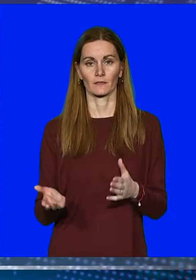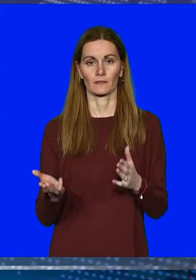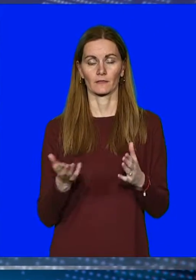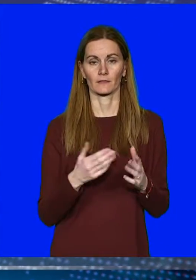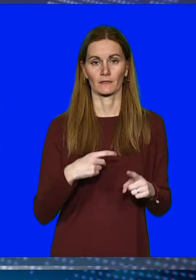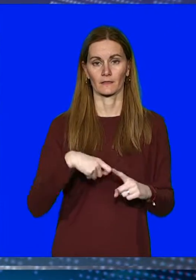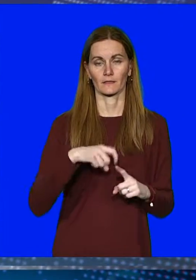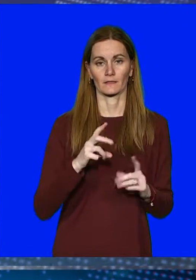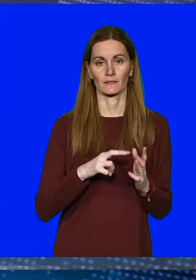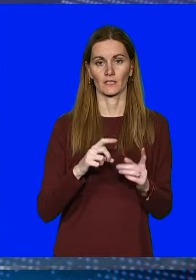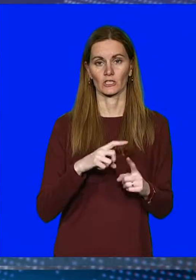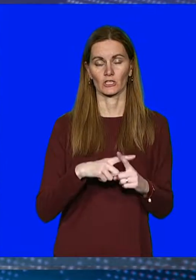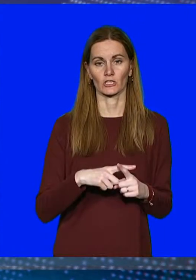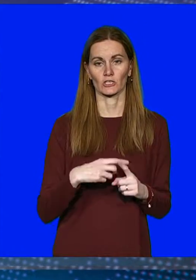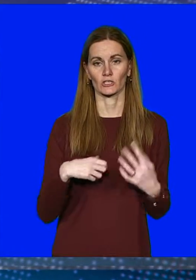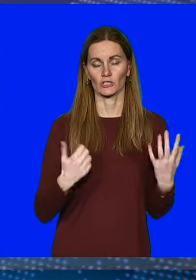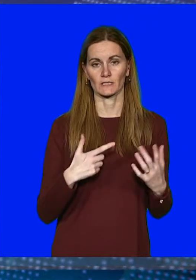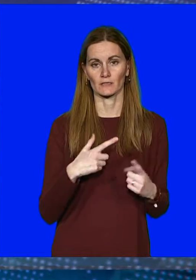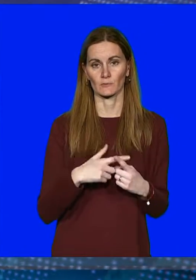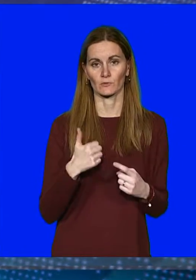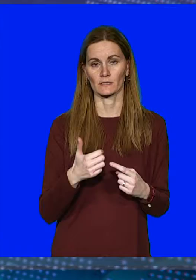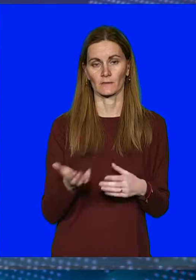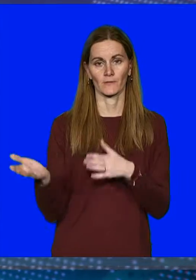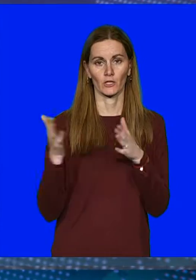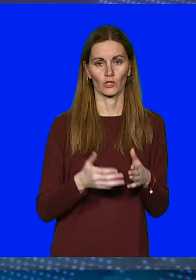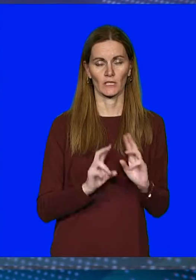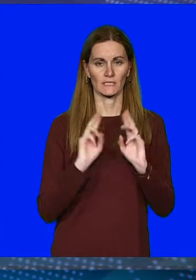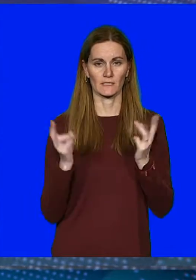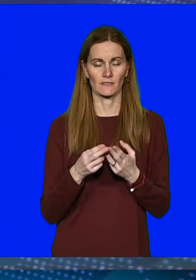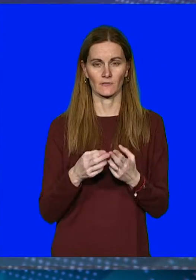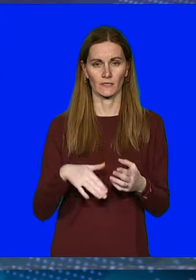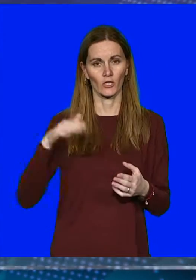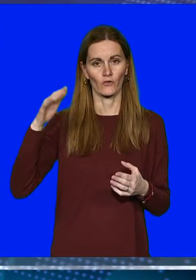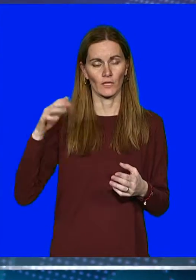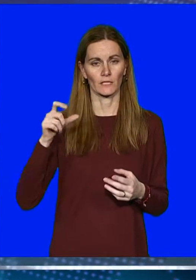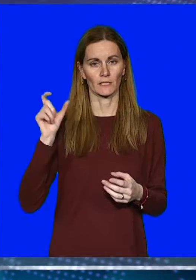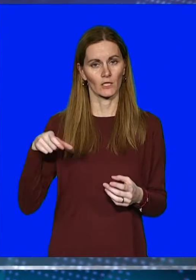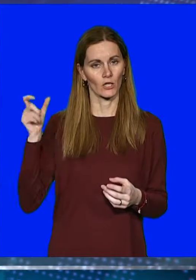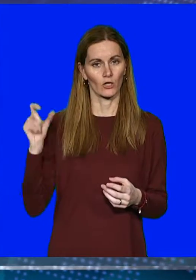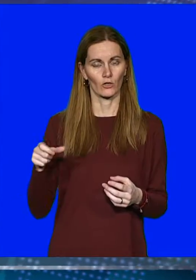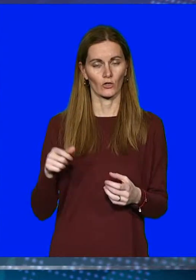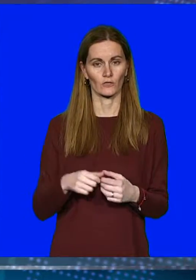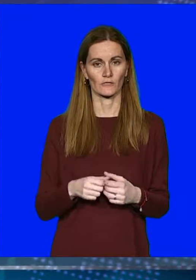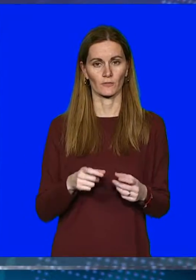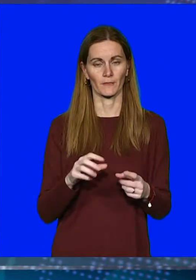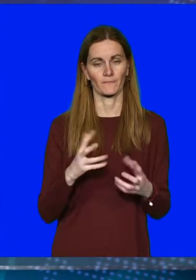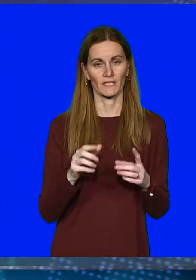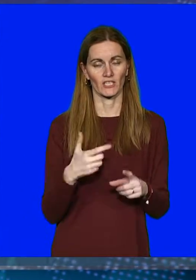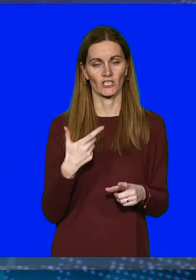u gradu, Kina 16+1. Gdje dolaze svi svjetski veliki, visoki